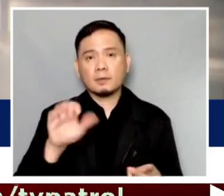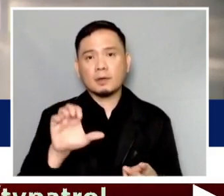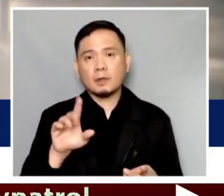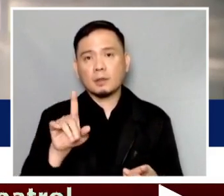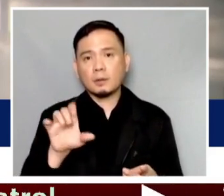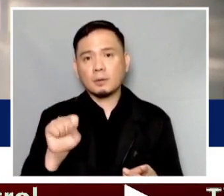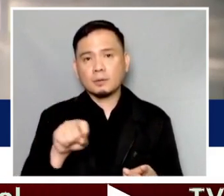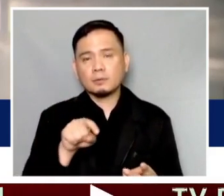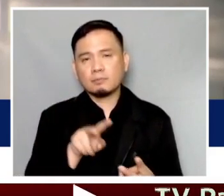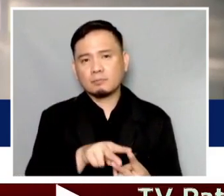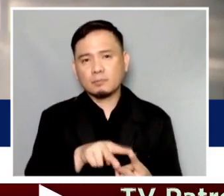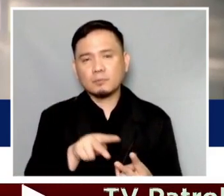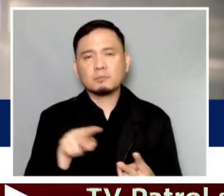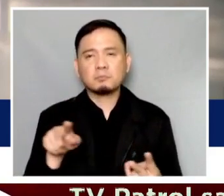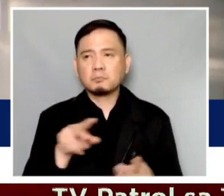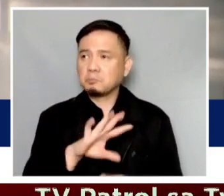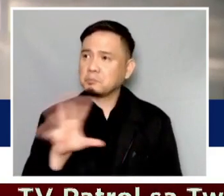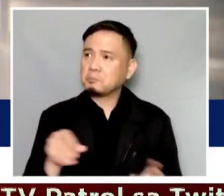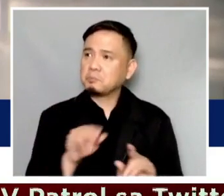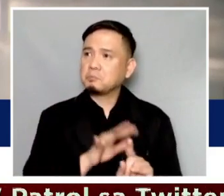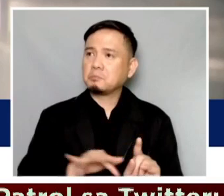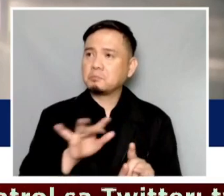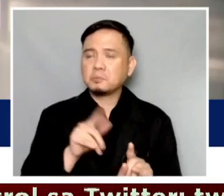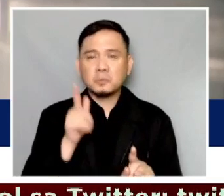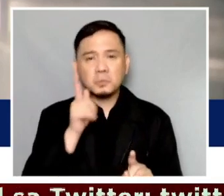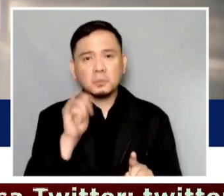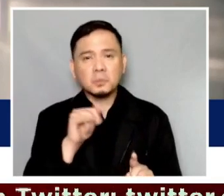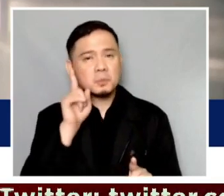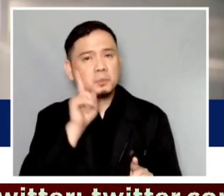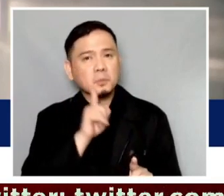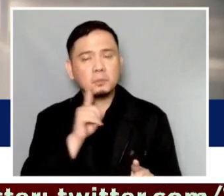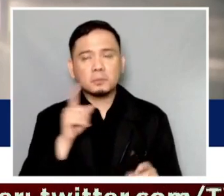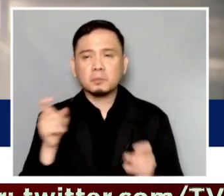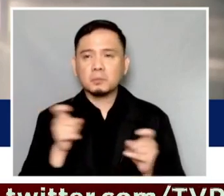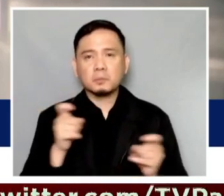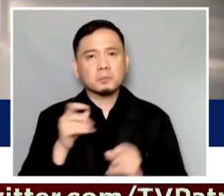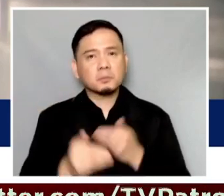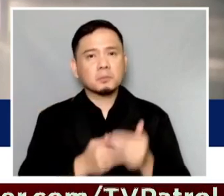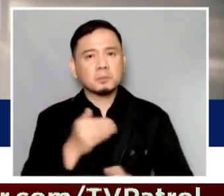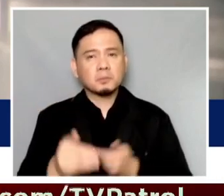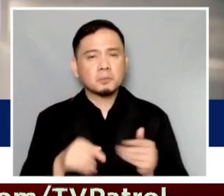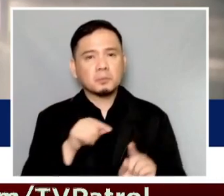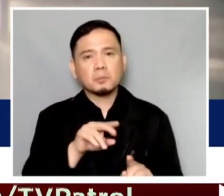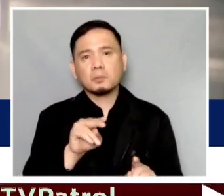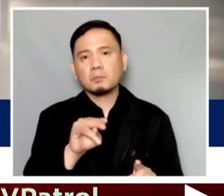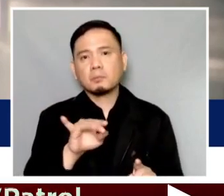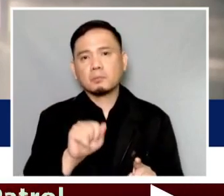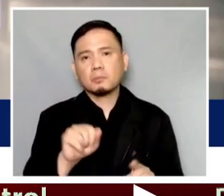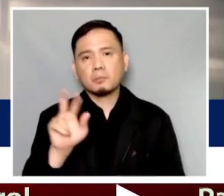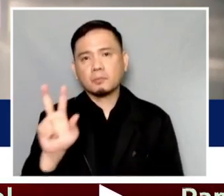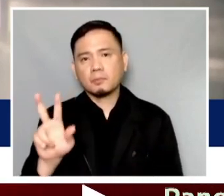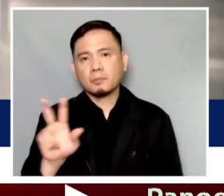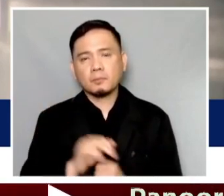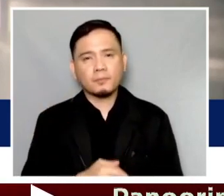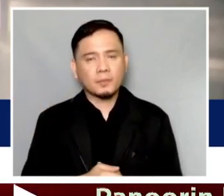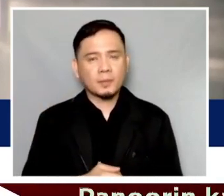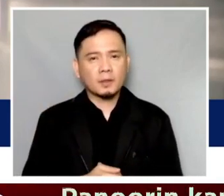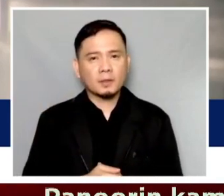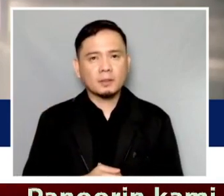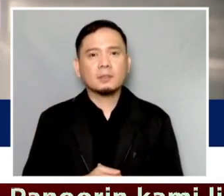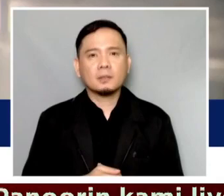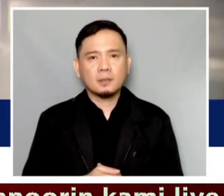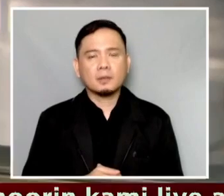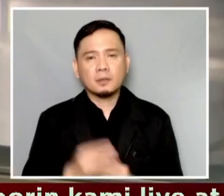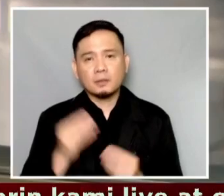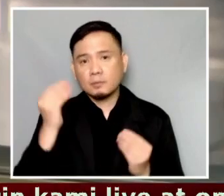overall assessment ay maayos naman ang naging operations ng NAIA Terminal 3. At ayon na rin sa datos ng pamunuan